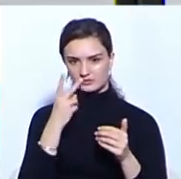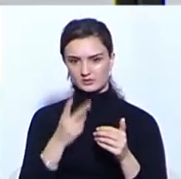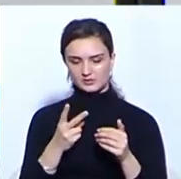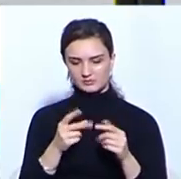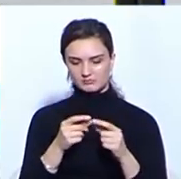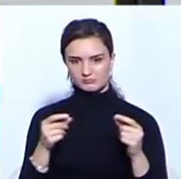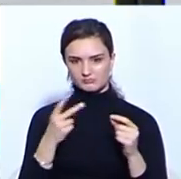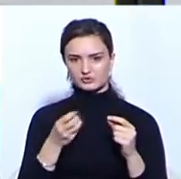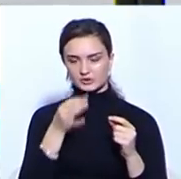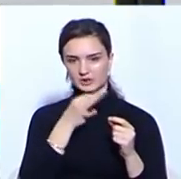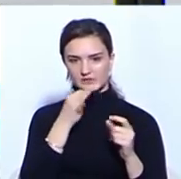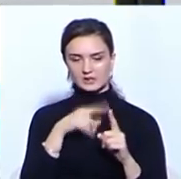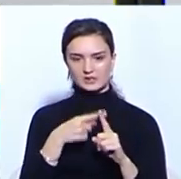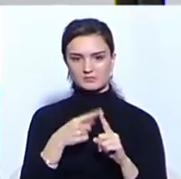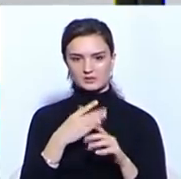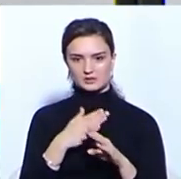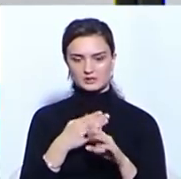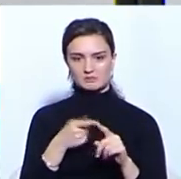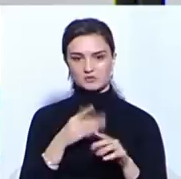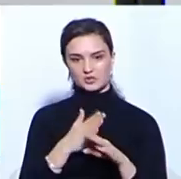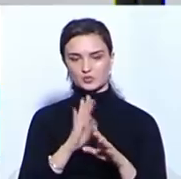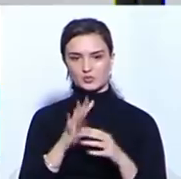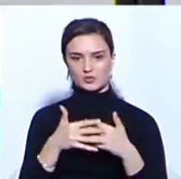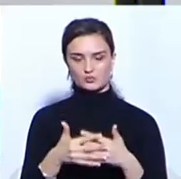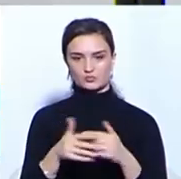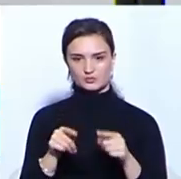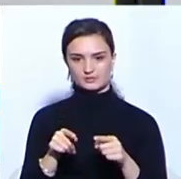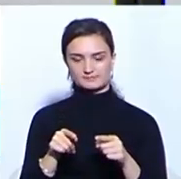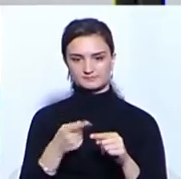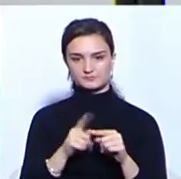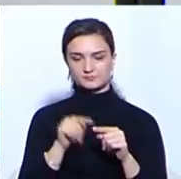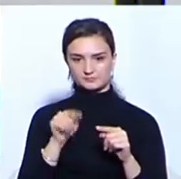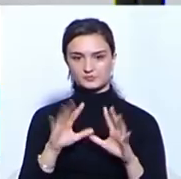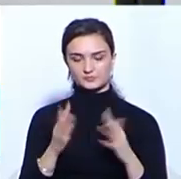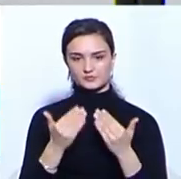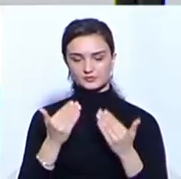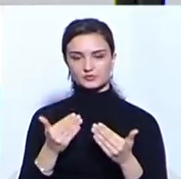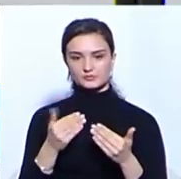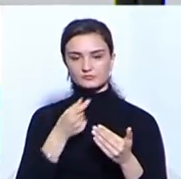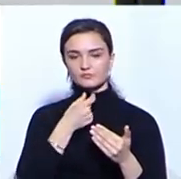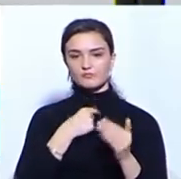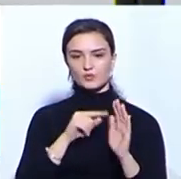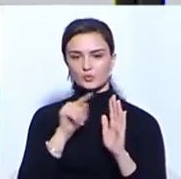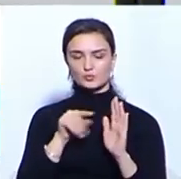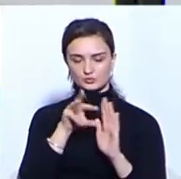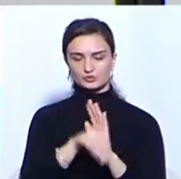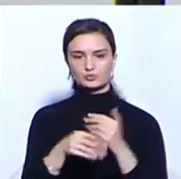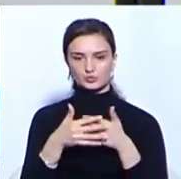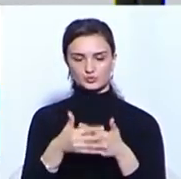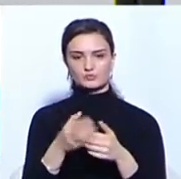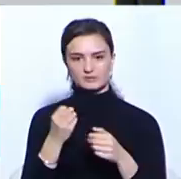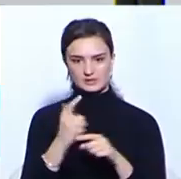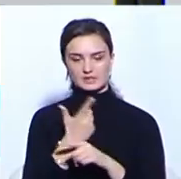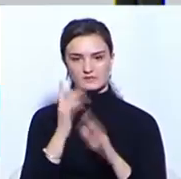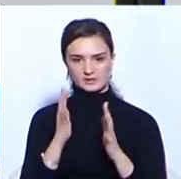რომ ორსულობის ტესტი ჯერ კიდევ დადებითია, მაშინ ის არის თუ არა ორსულობა. ამ შემთხვევაში საშუალო ზღვრში იქნება ისევ ორსულობა,